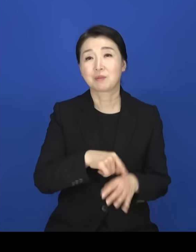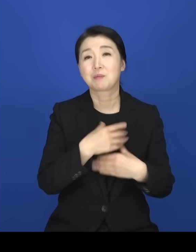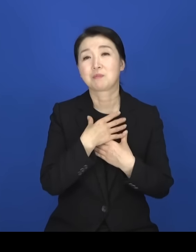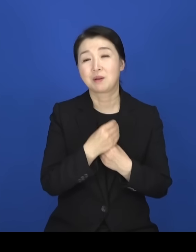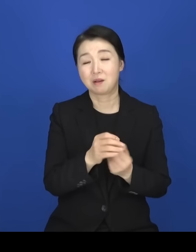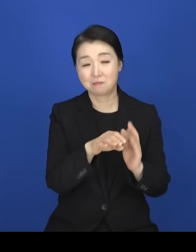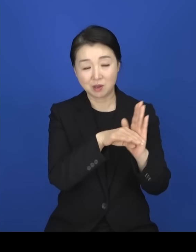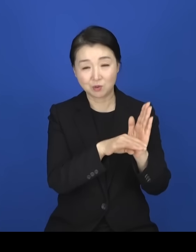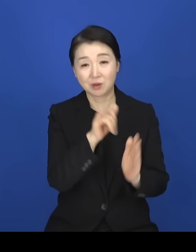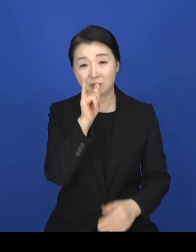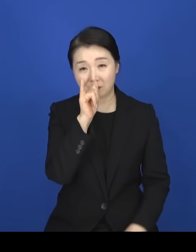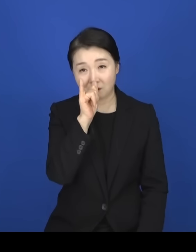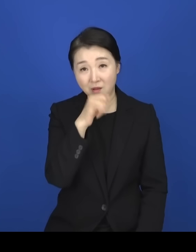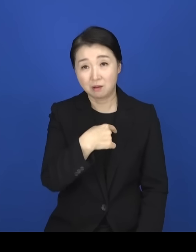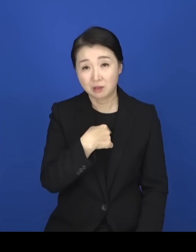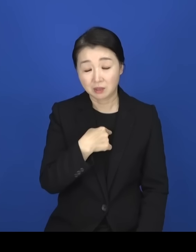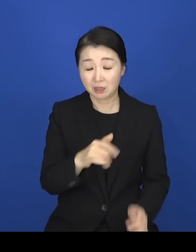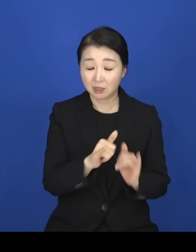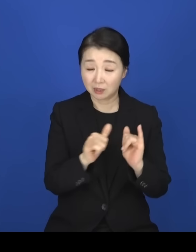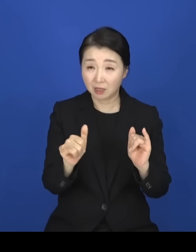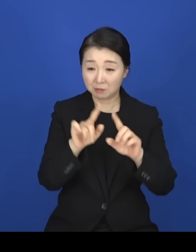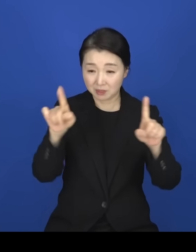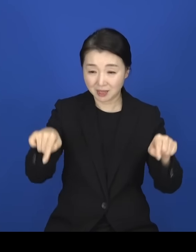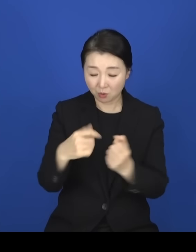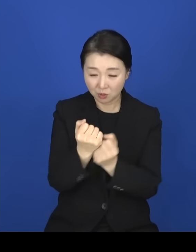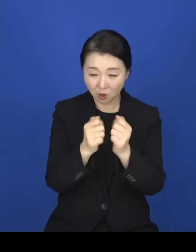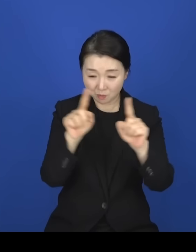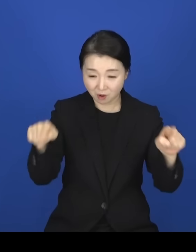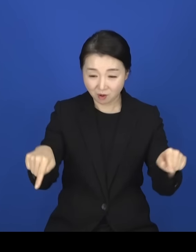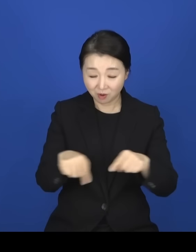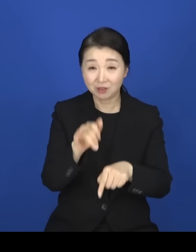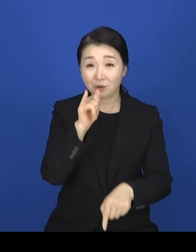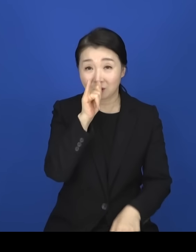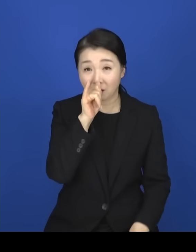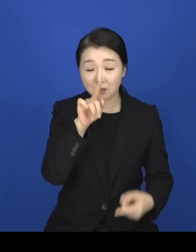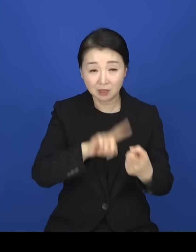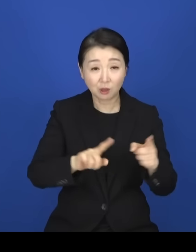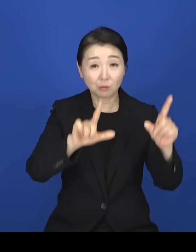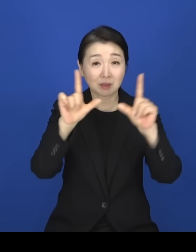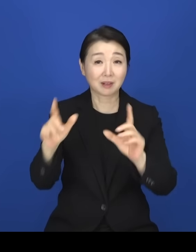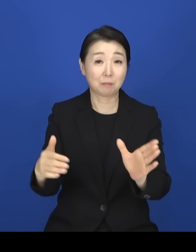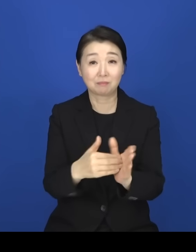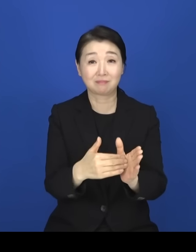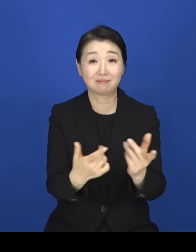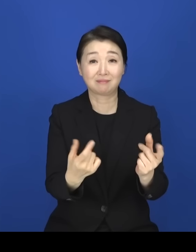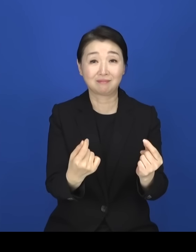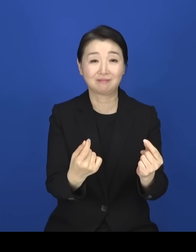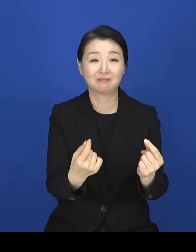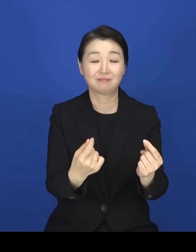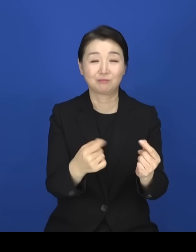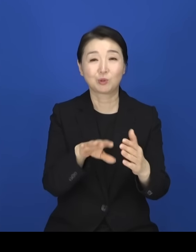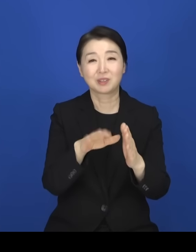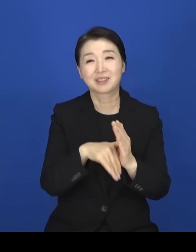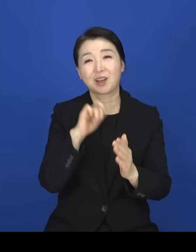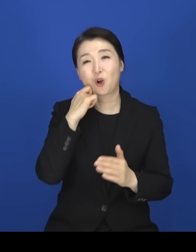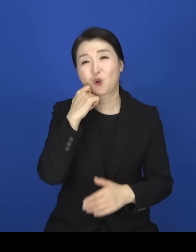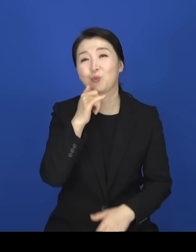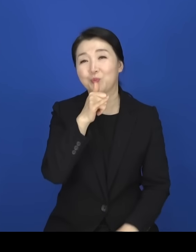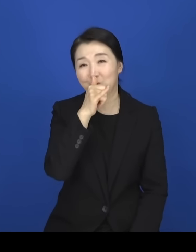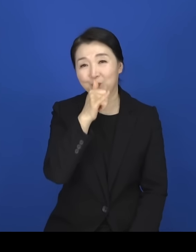매뉴얼이 있으니까. 나한테 인간 사용 설명서가 생긴 거예요. 성경이라는. 이대로만 살면 되고. 그렇죠. 물론 그 와중에 어려운 게